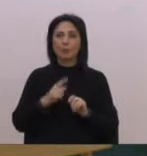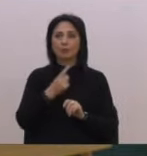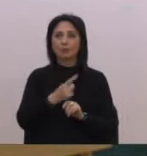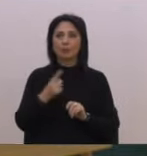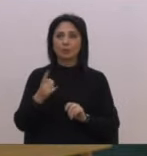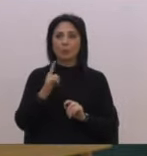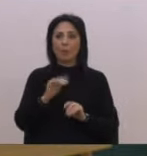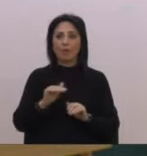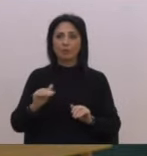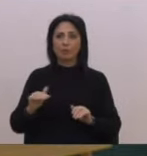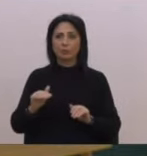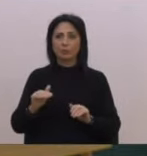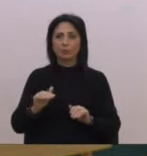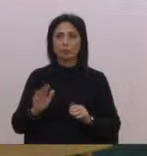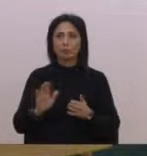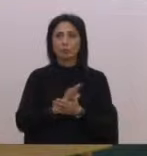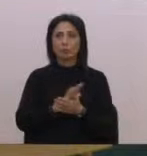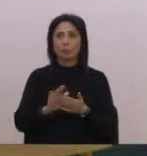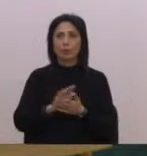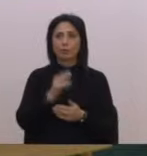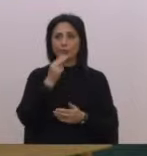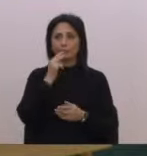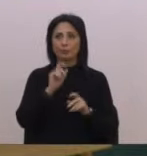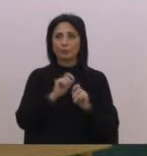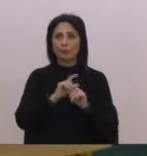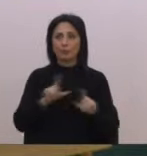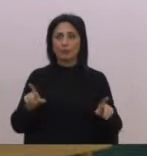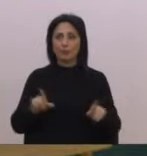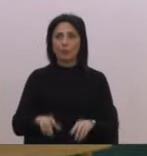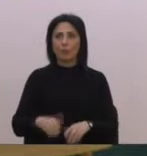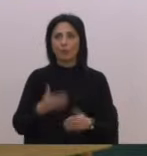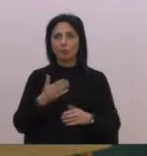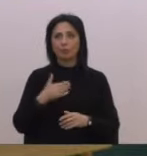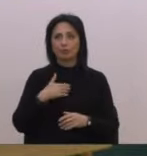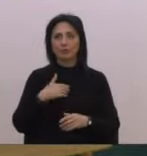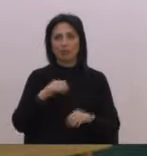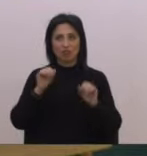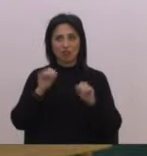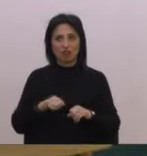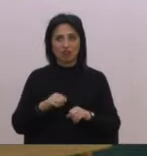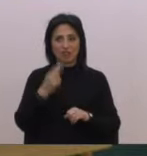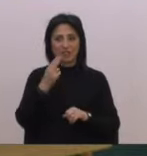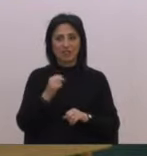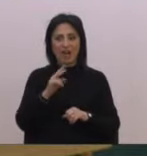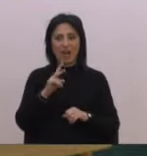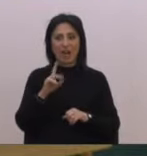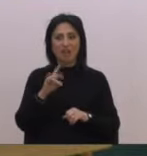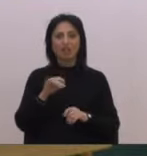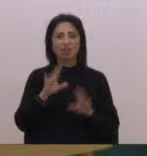თითეული ბავშვის უფასო კვება სკოლებში. Თუ ჩვენ ეს შევძელი წალენჯი ხაში,